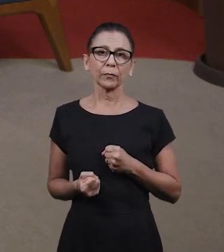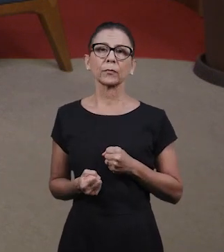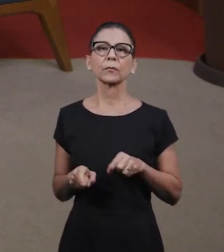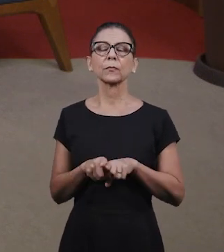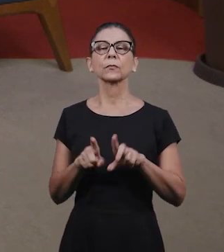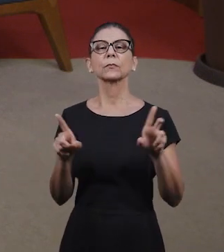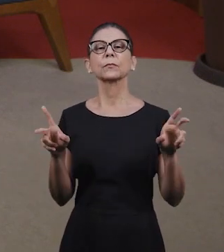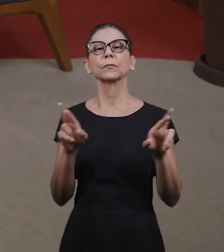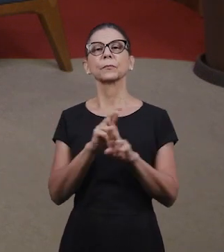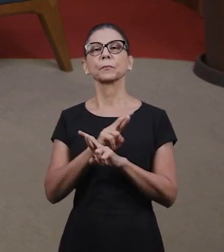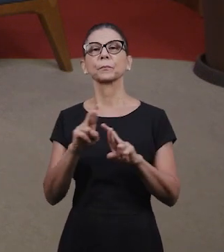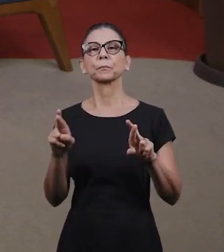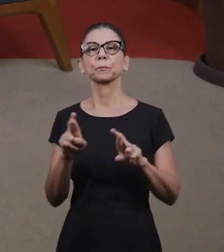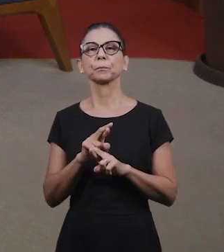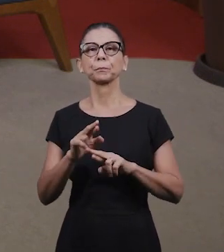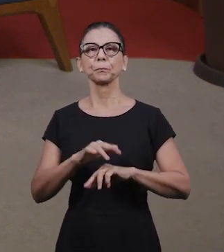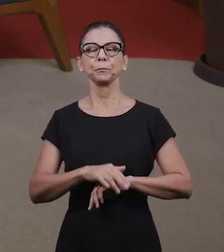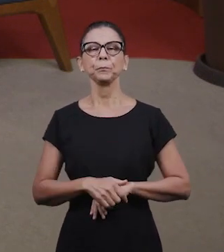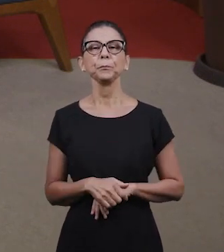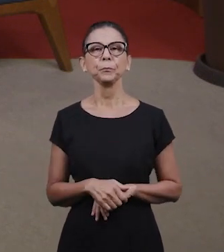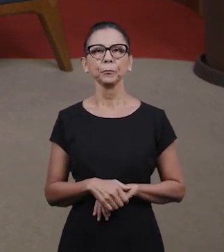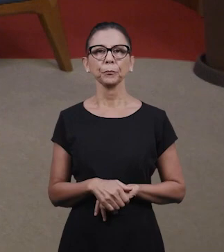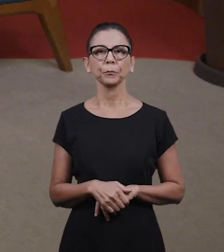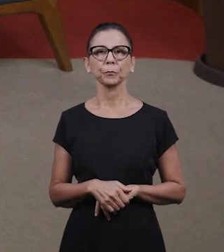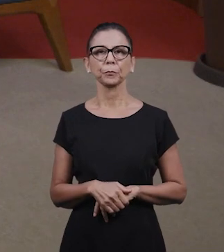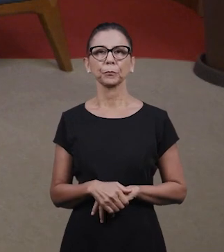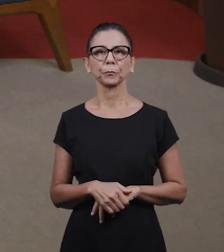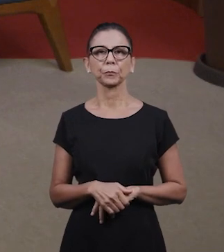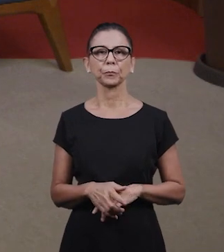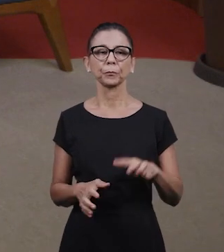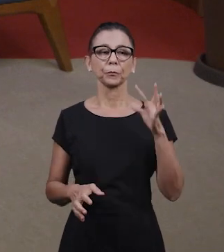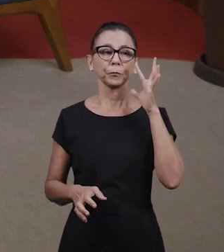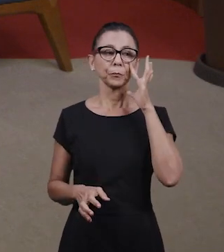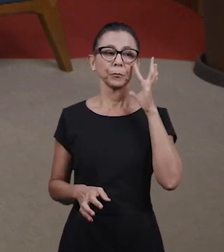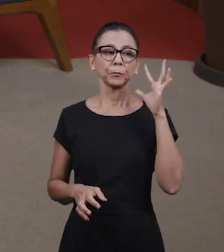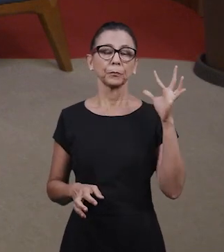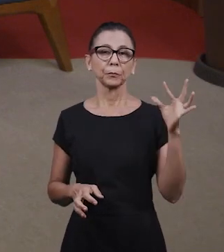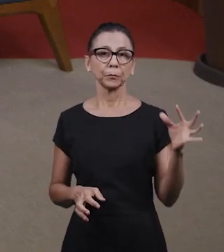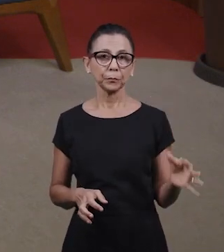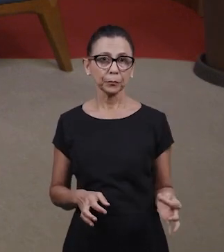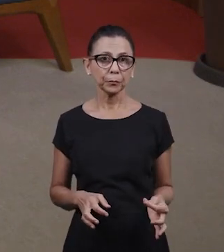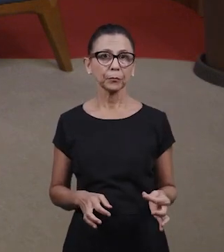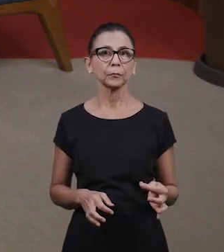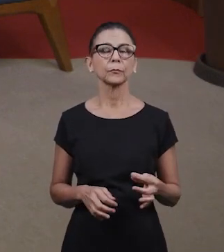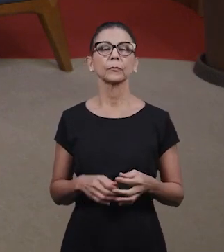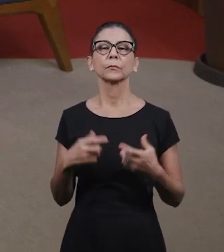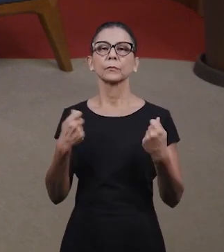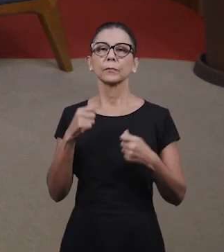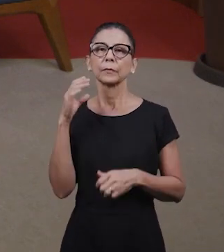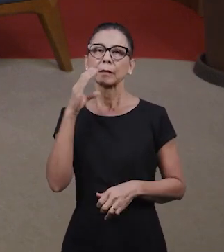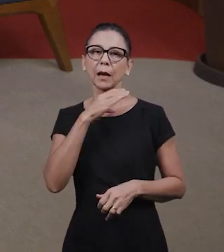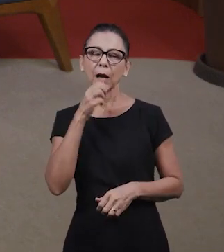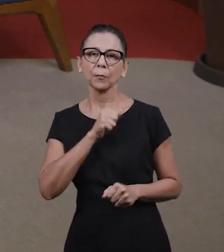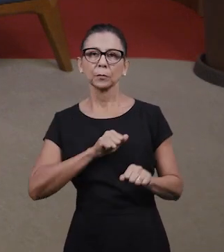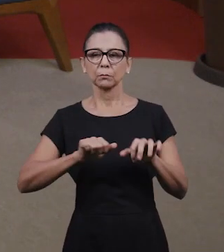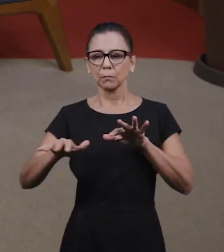cendre les reins était lié au fait d'être prêt et exécuter des travaux qui demandaient